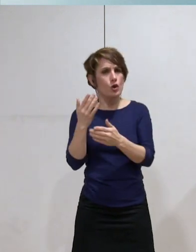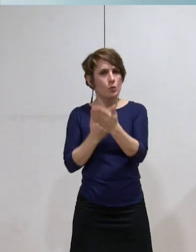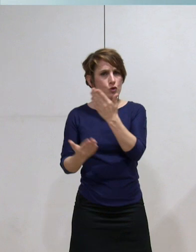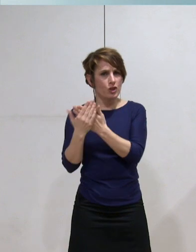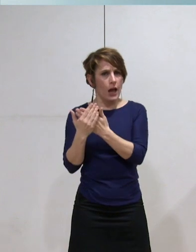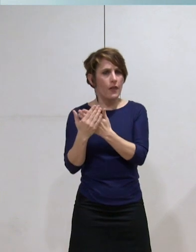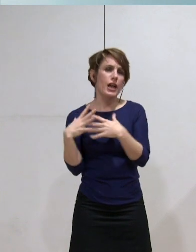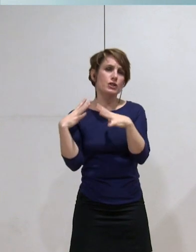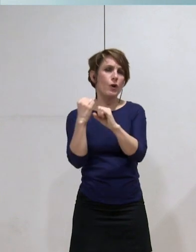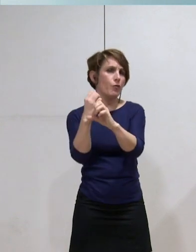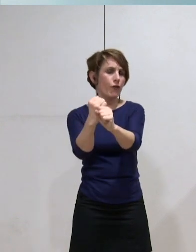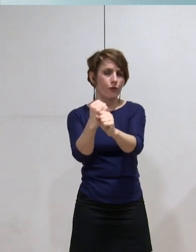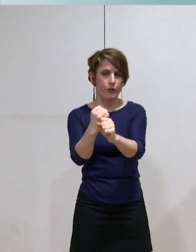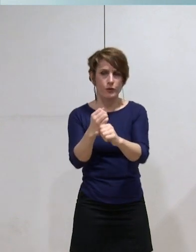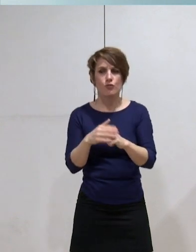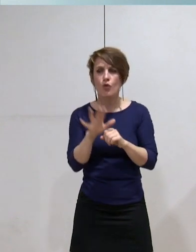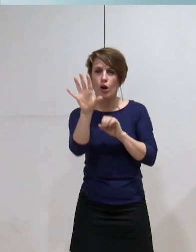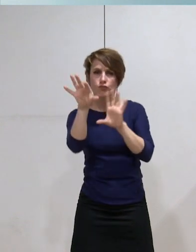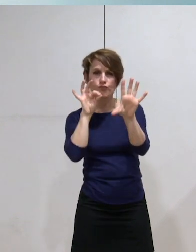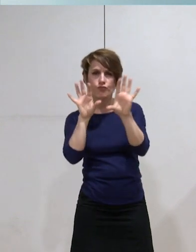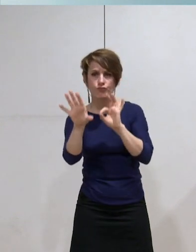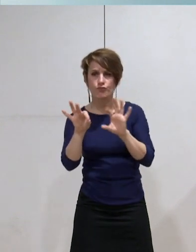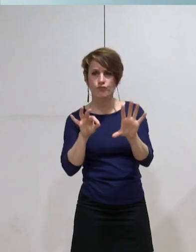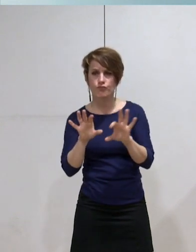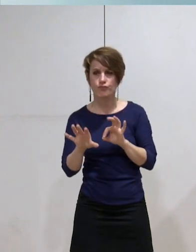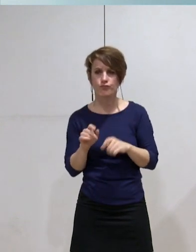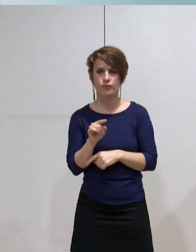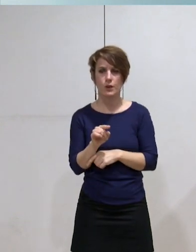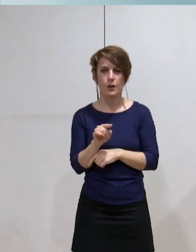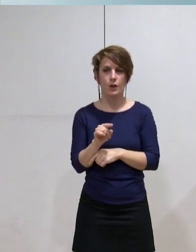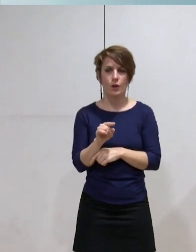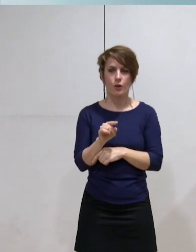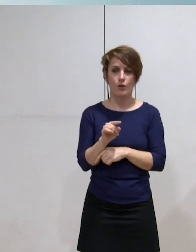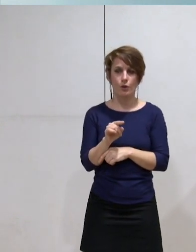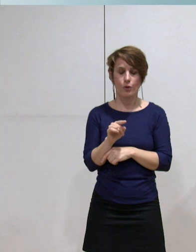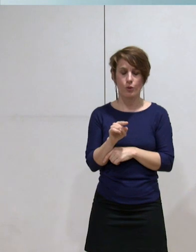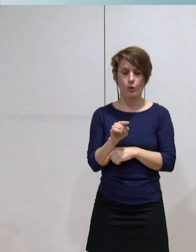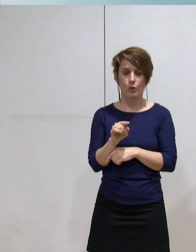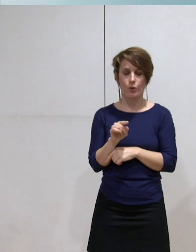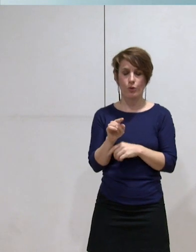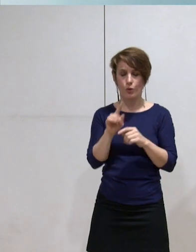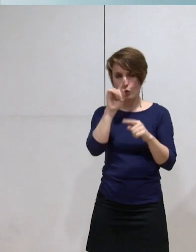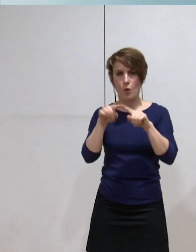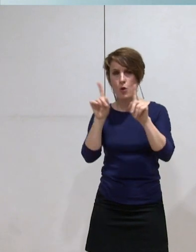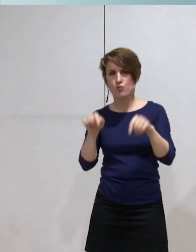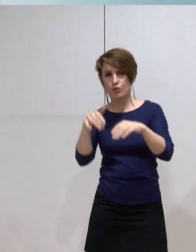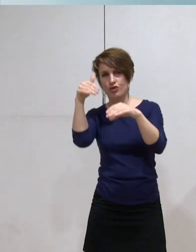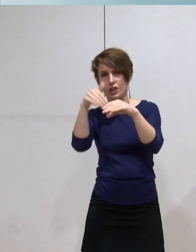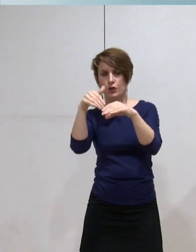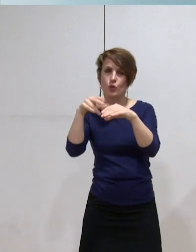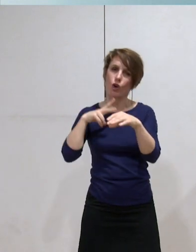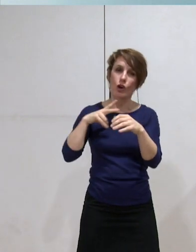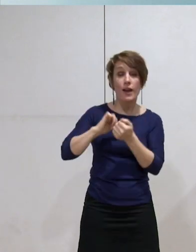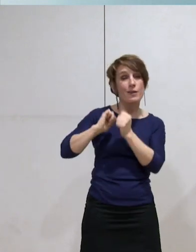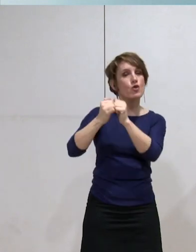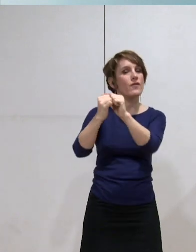j'ai pris uniquement comme intervention sur les budgets annexes les budgets où il y a des